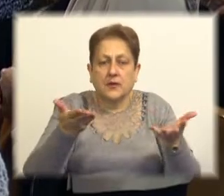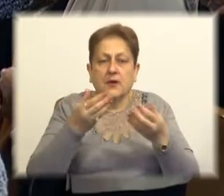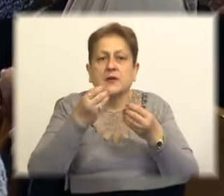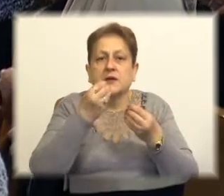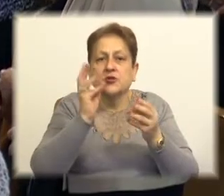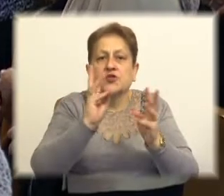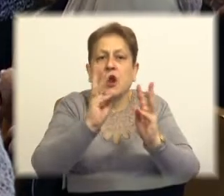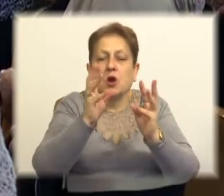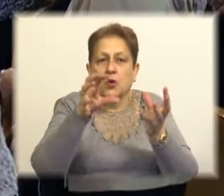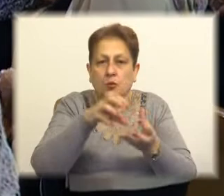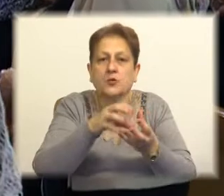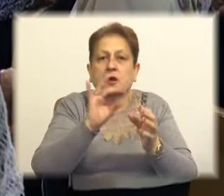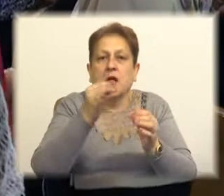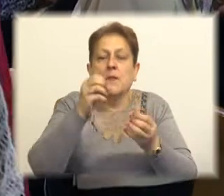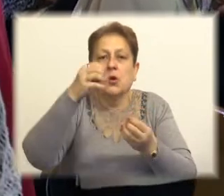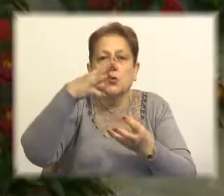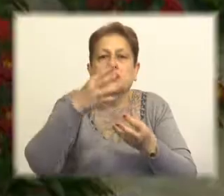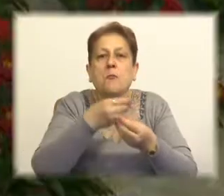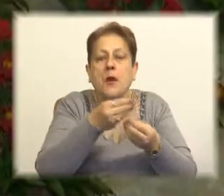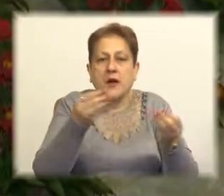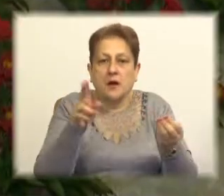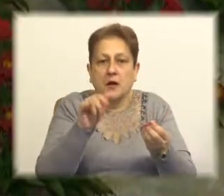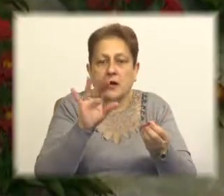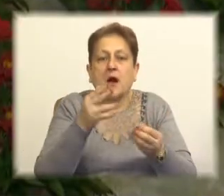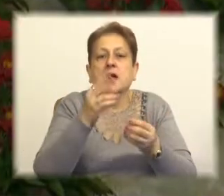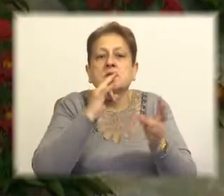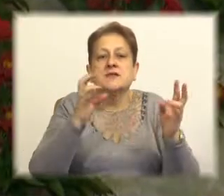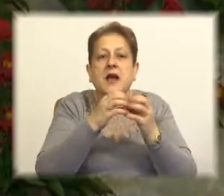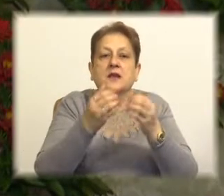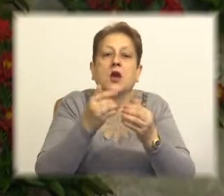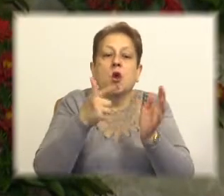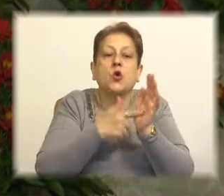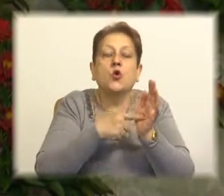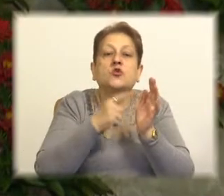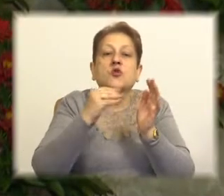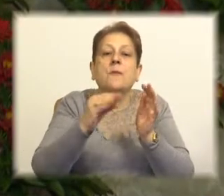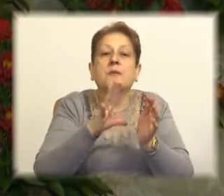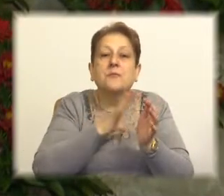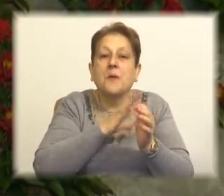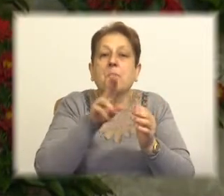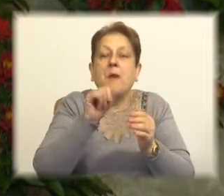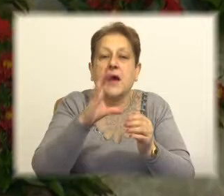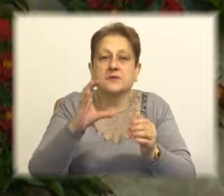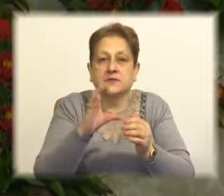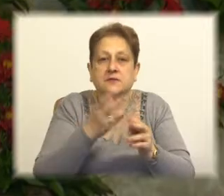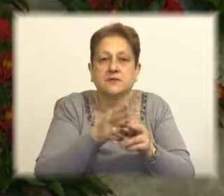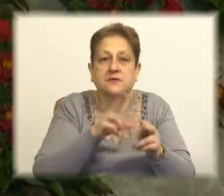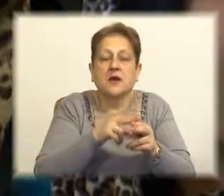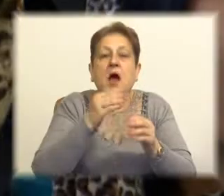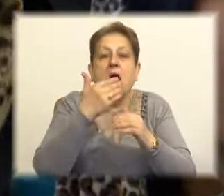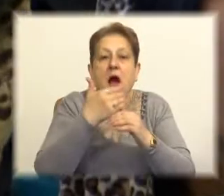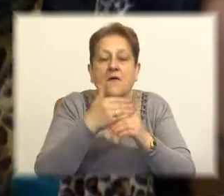հարության ճրագալույսի կամ ճրագալույսի պատարակ, որով վերջանում է Զատկին նախորդած 7 շաբաթ տևած մեծ Պասի շրջանը։ Պատարակի